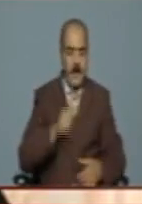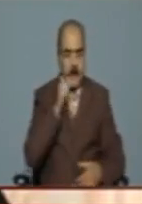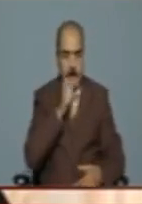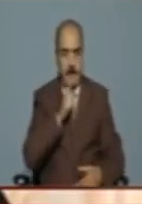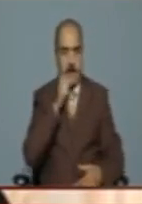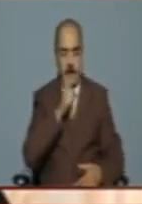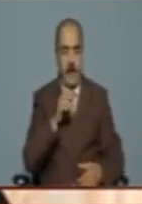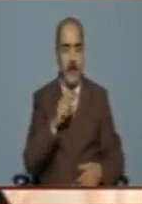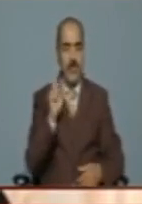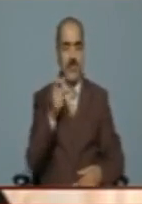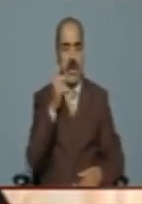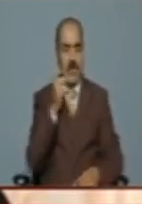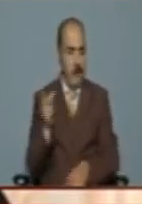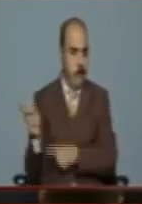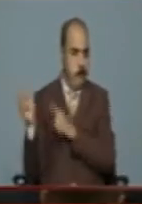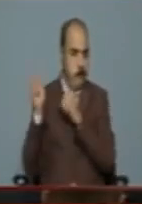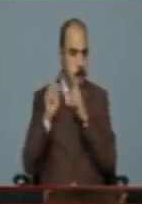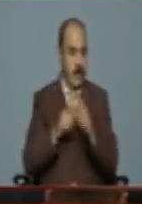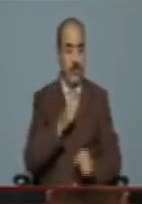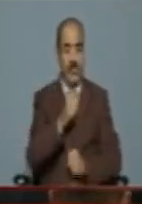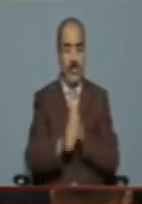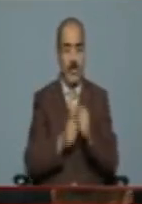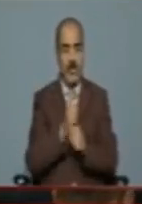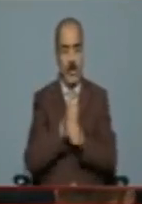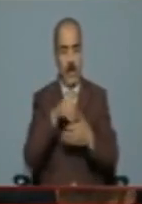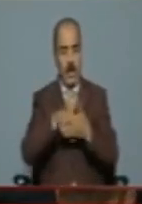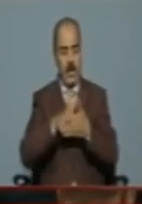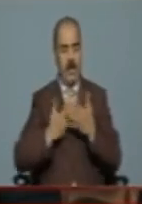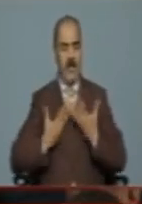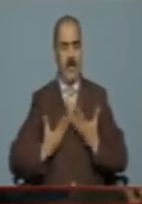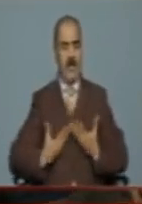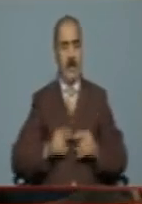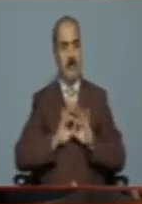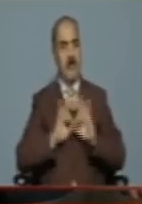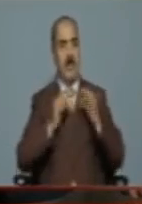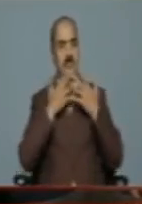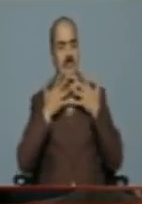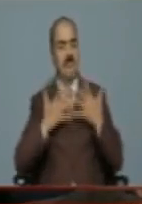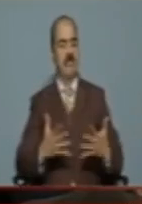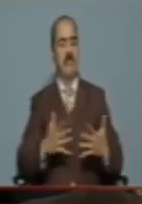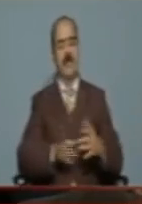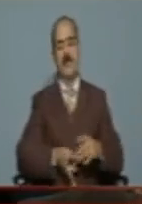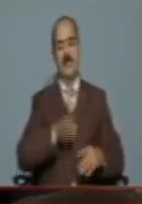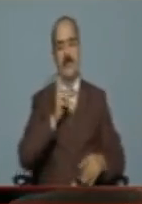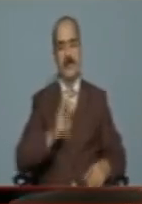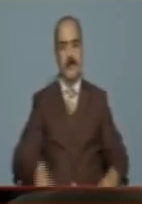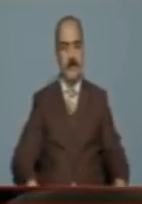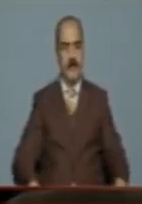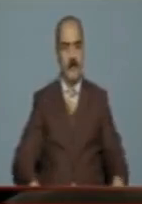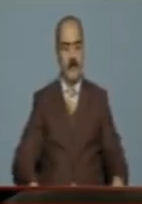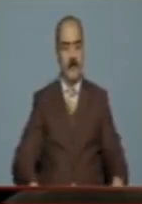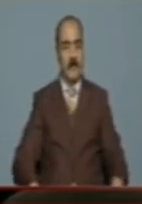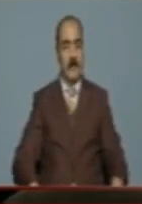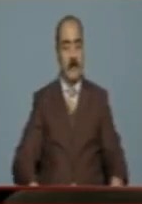أشهر طوال من أجل أن تخرج الانتخابات بالصورة المشرفة التي